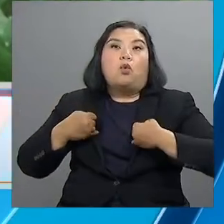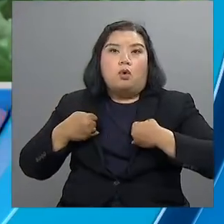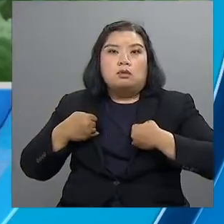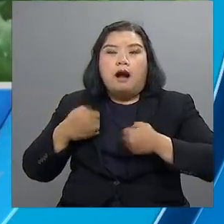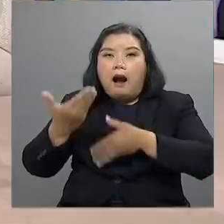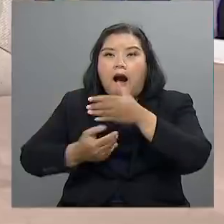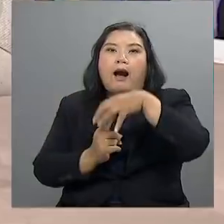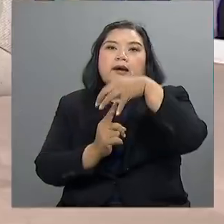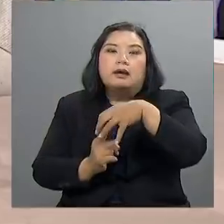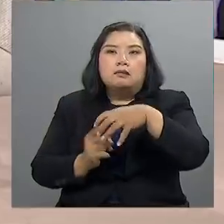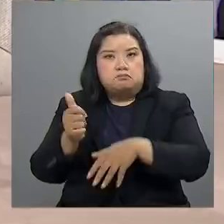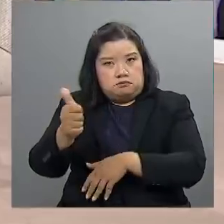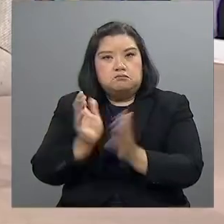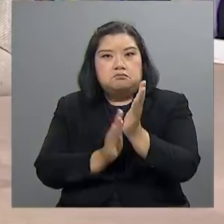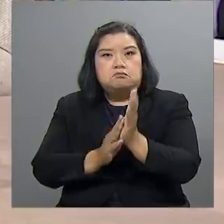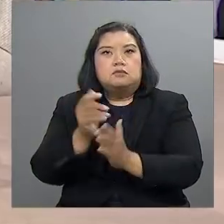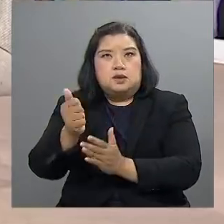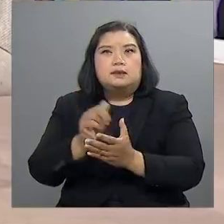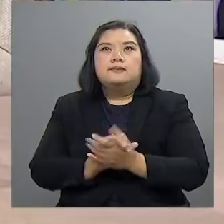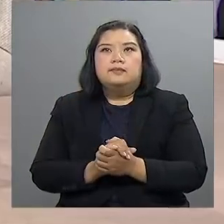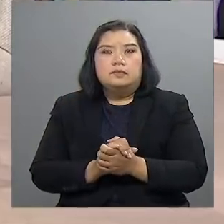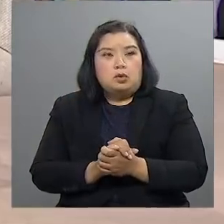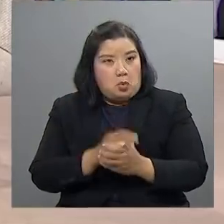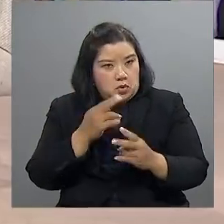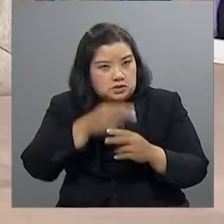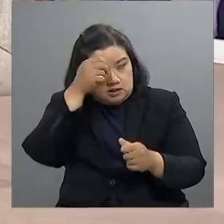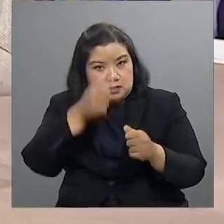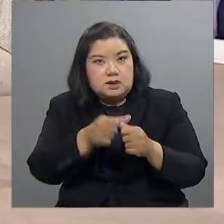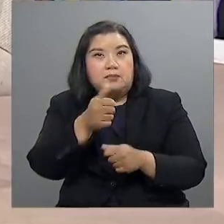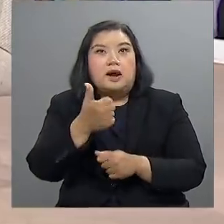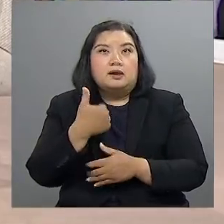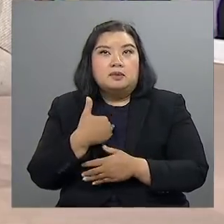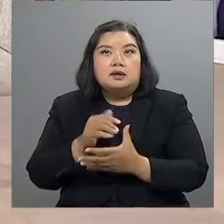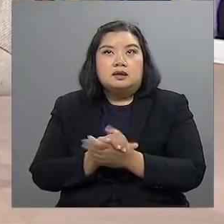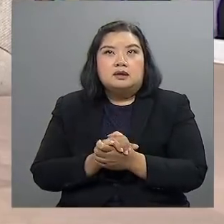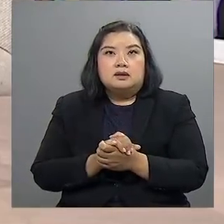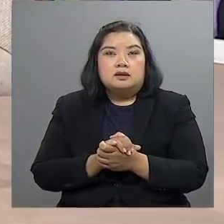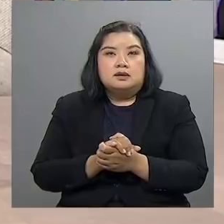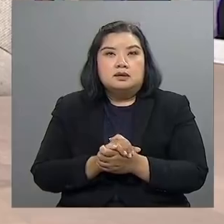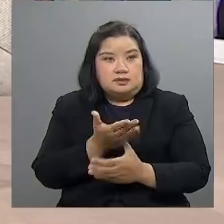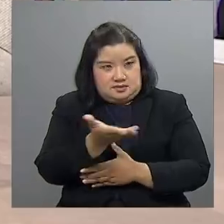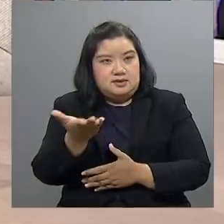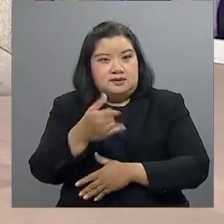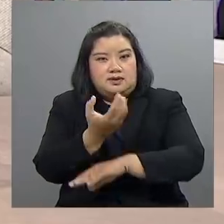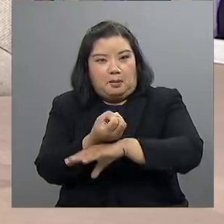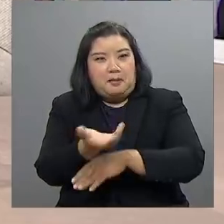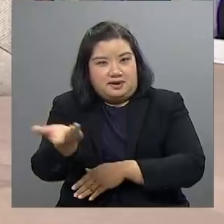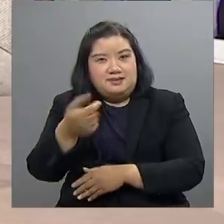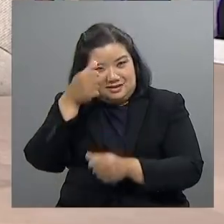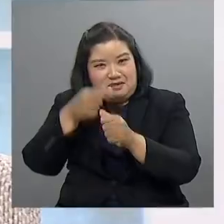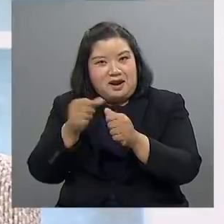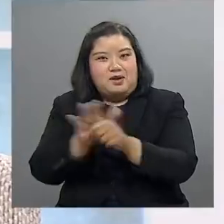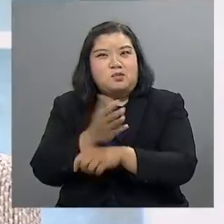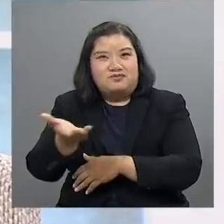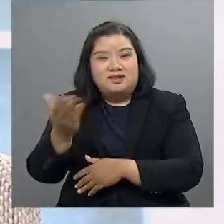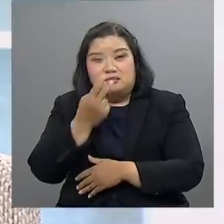ำชื่อไม่ได้นะคุณยังจำชื่อน้องได้เลย น ั่ นน่ะสิจำน้องเขาได้เดี๋ยวทีมงานรบกวนค่ะส่งไปกำแพงเพชร ครับไปสระบุรีไปกัน